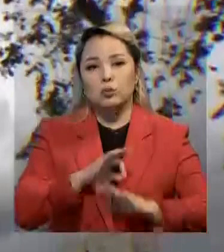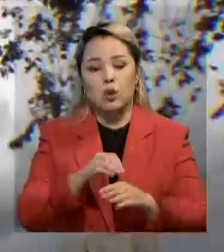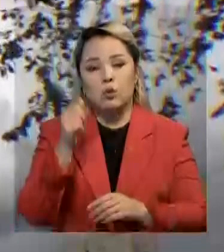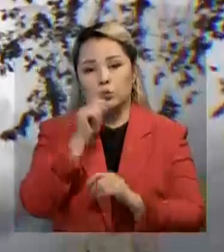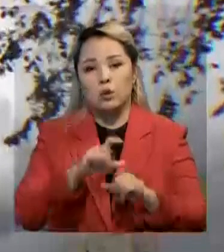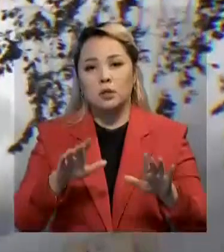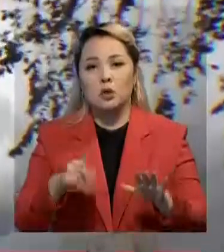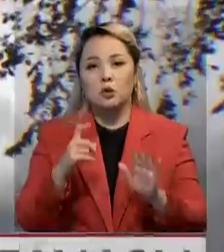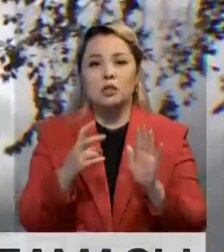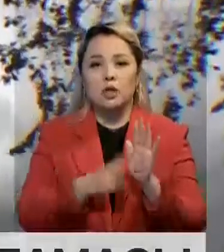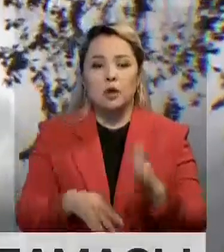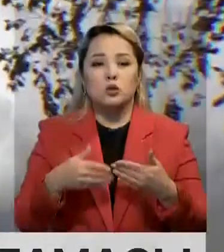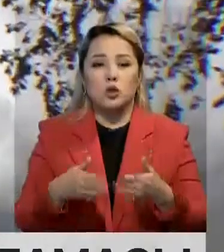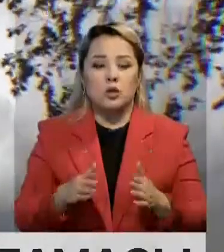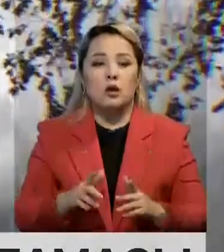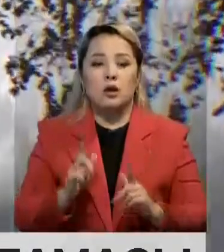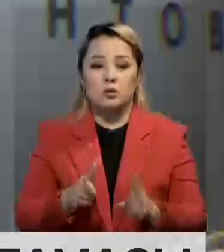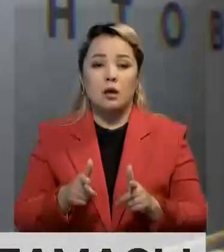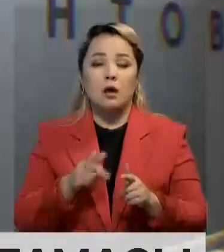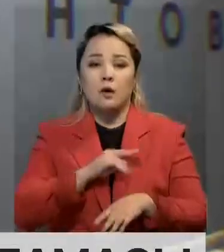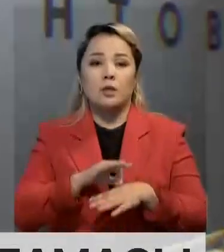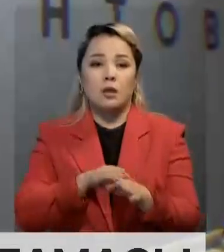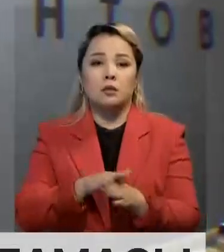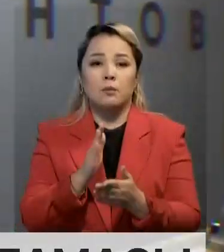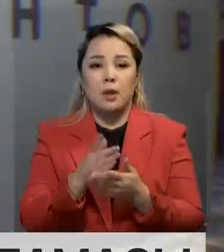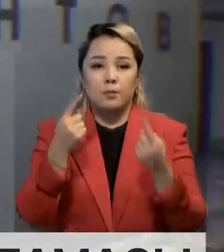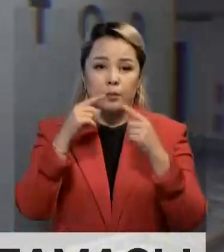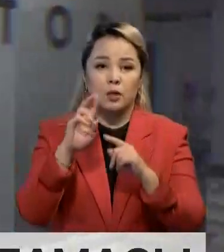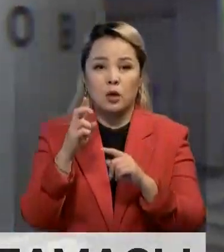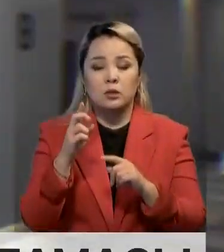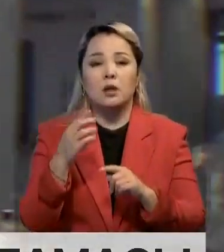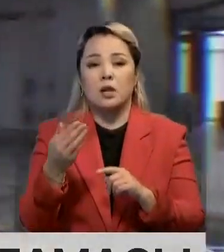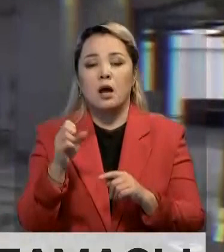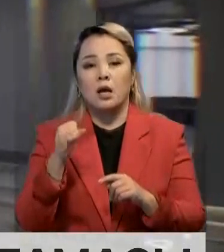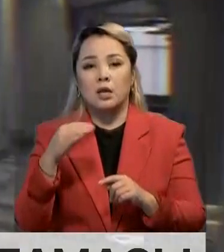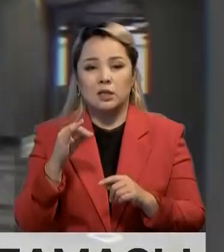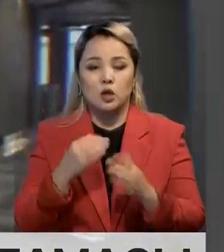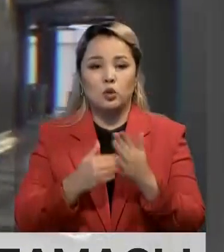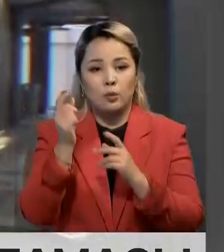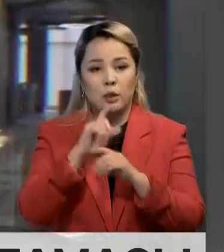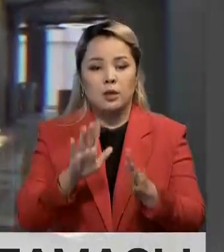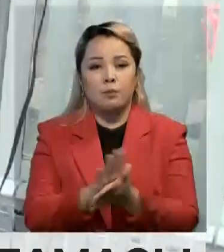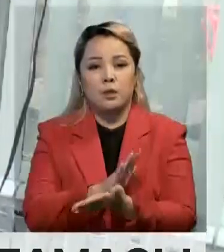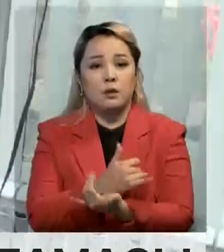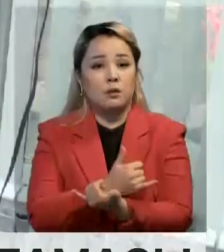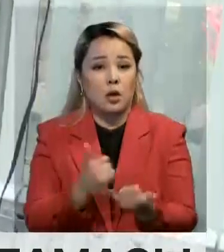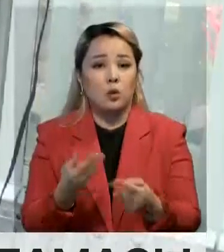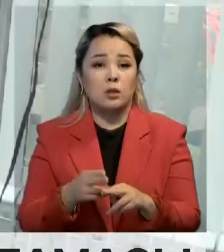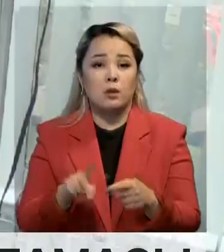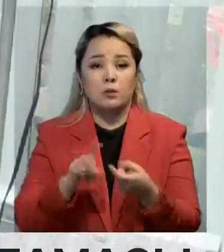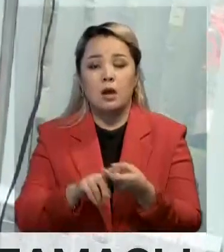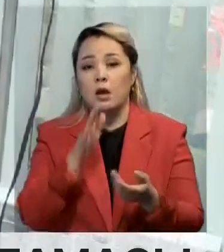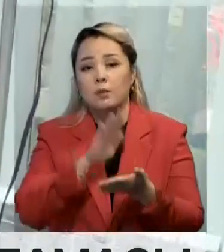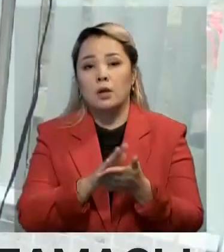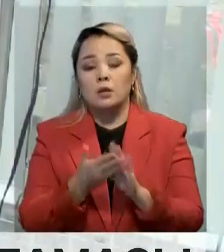жылына 170 түлек қабылданды. Олар биотехнология және IT мамандықтары бойынша жоғары білімді алады. Тегін. Осыған байланысты заманауи